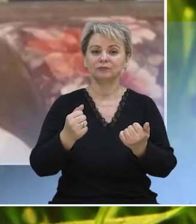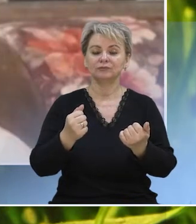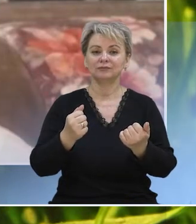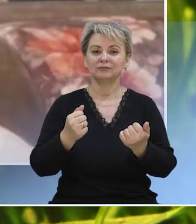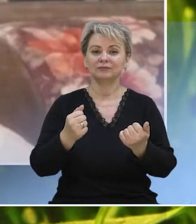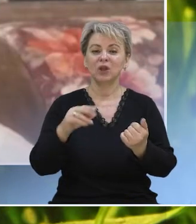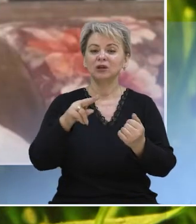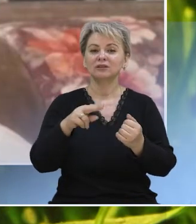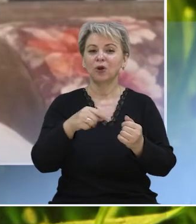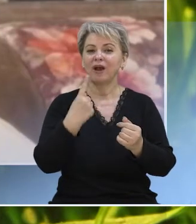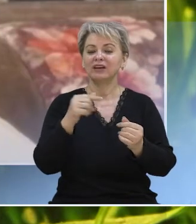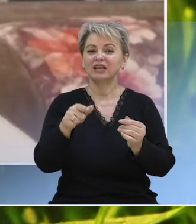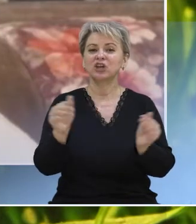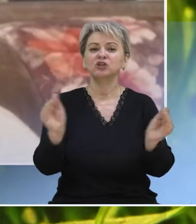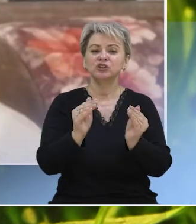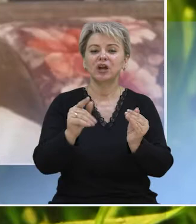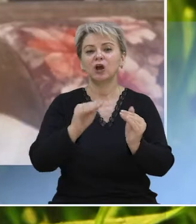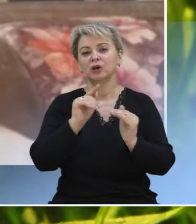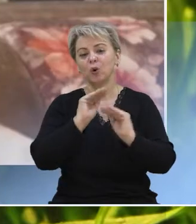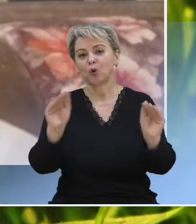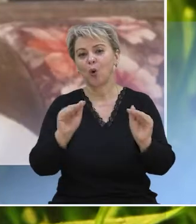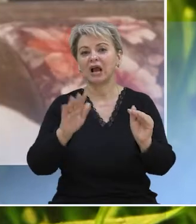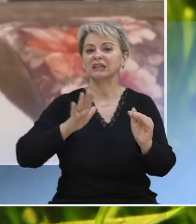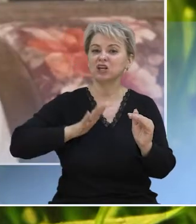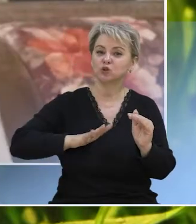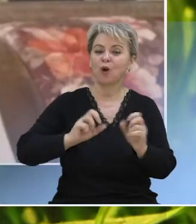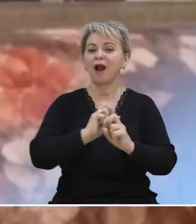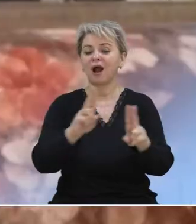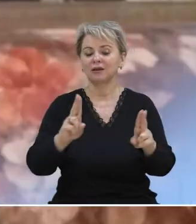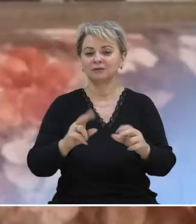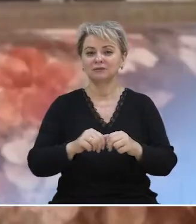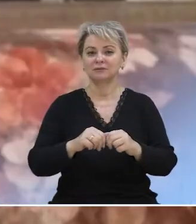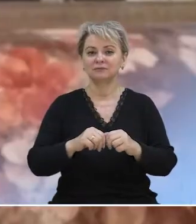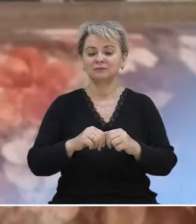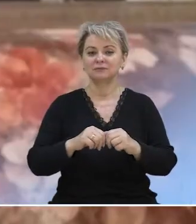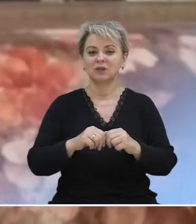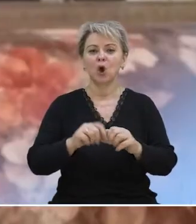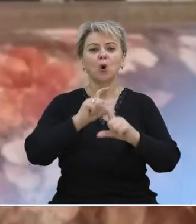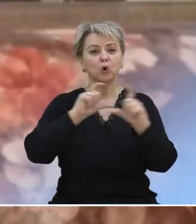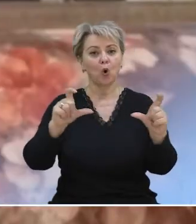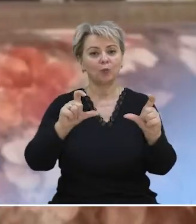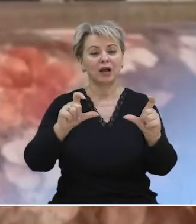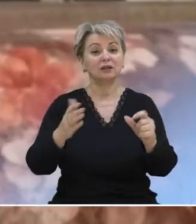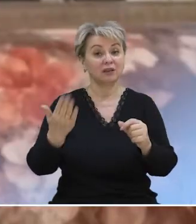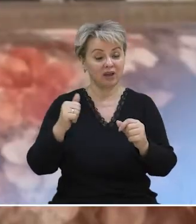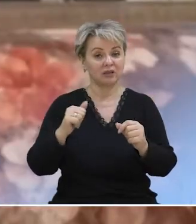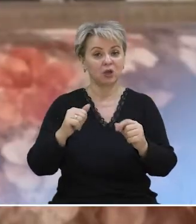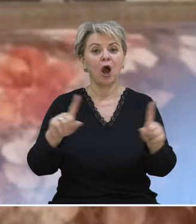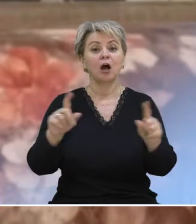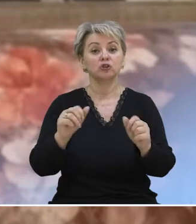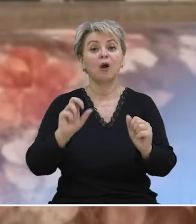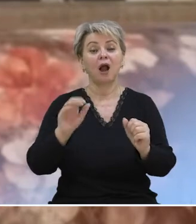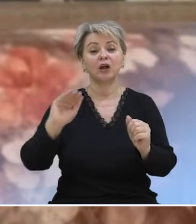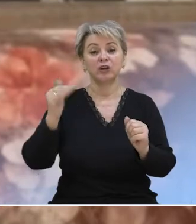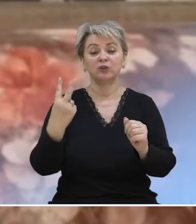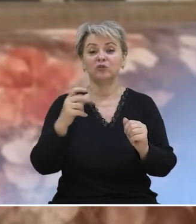Как они звучат? Или так. Тихо, громко, настойчиво. Как? Громко, настойчиво, Ира, давай.